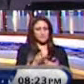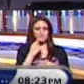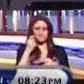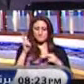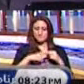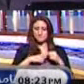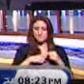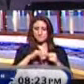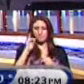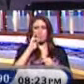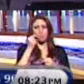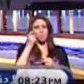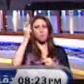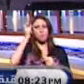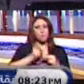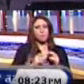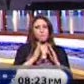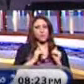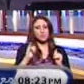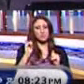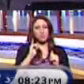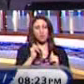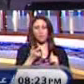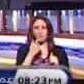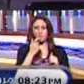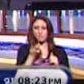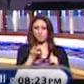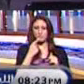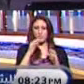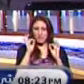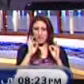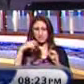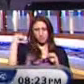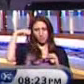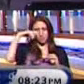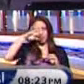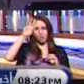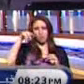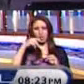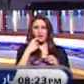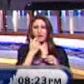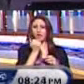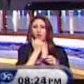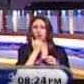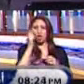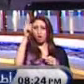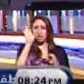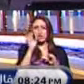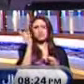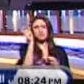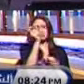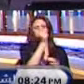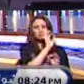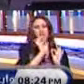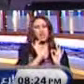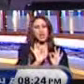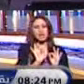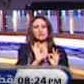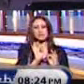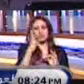نقبله. وحتى إن كانت الحكومة الليبية ترفض ذلك، لكن على الأقل المخطئ الذي أخطأ في حق المصري يجب أن